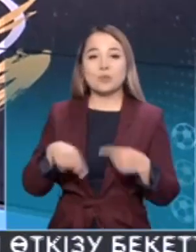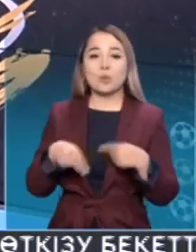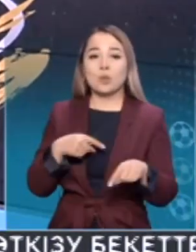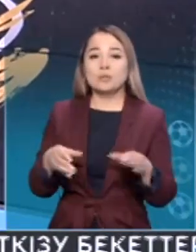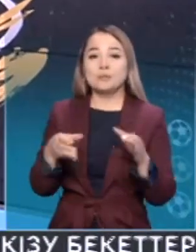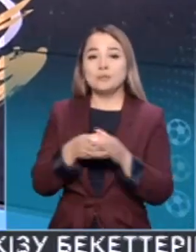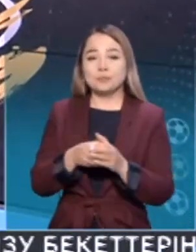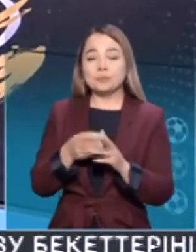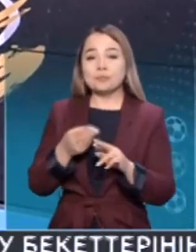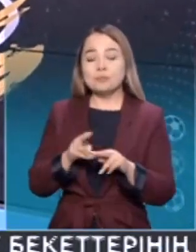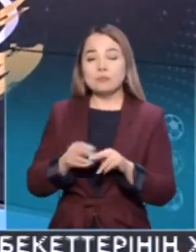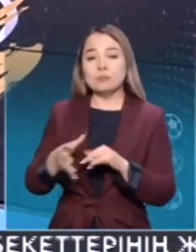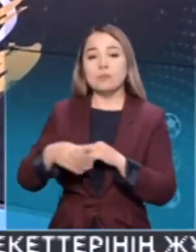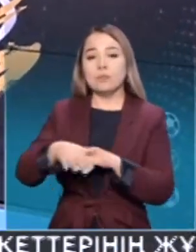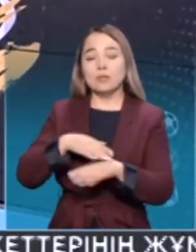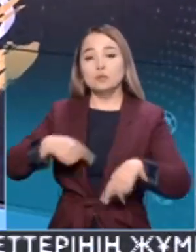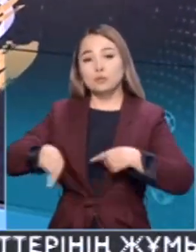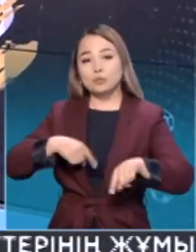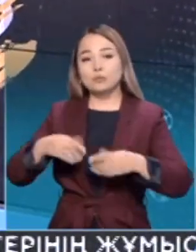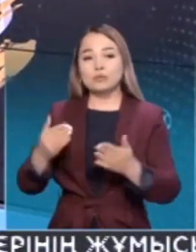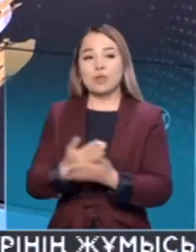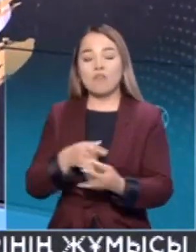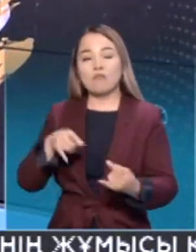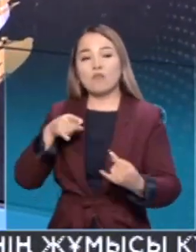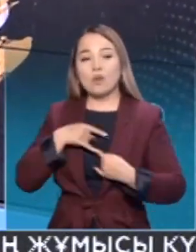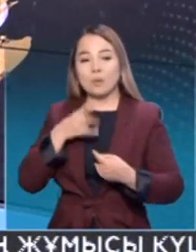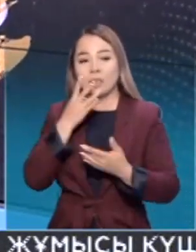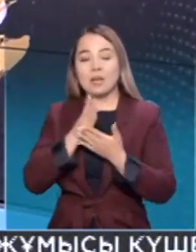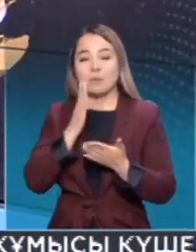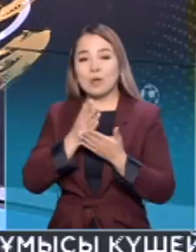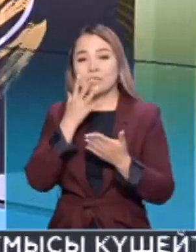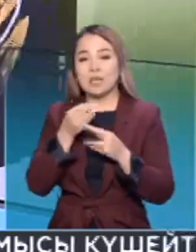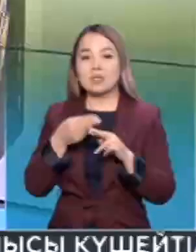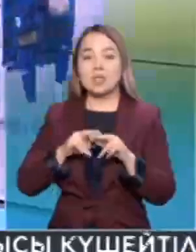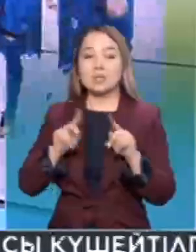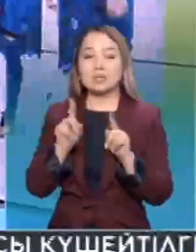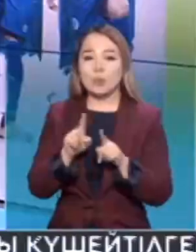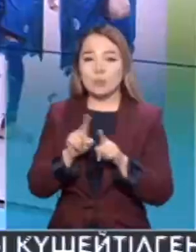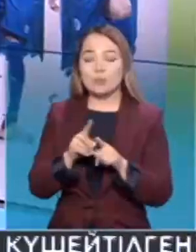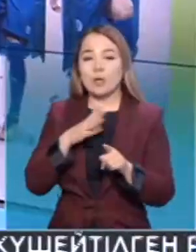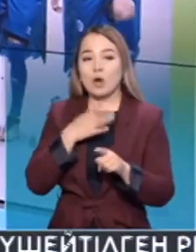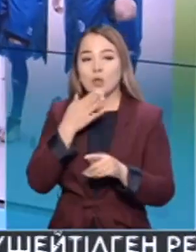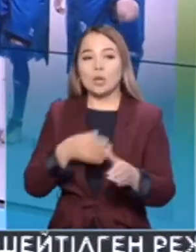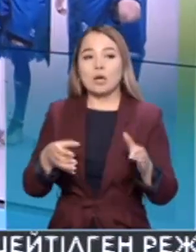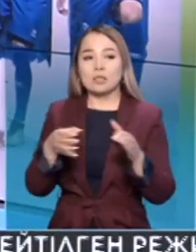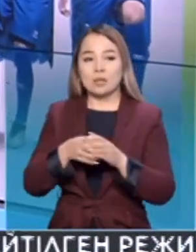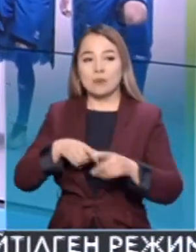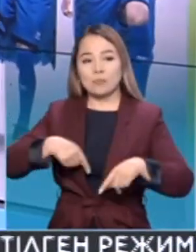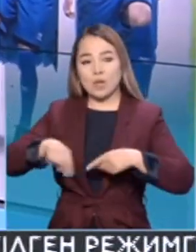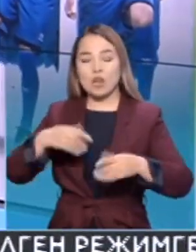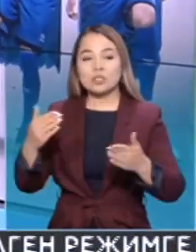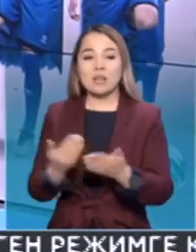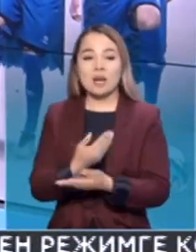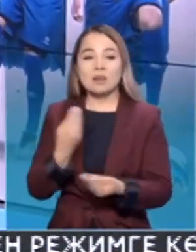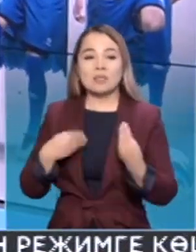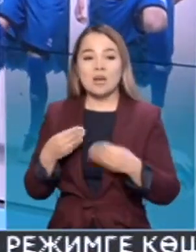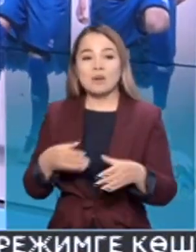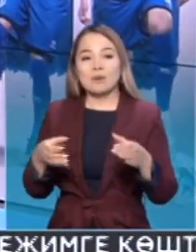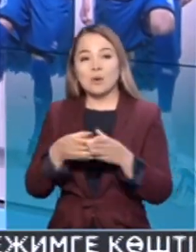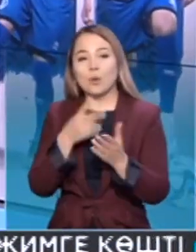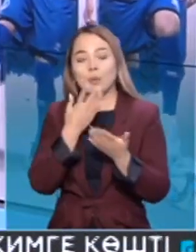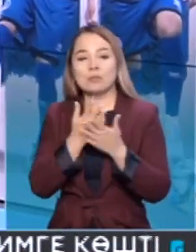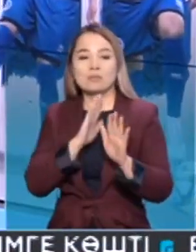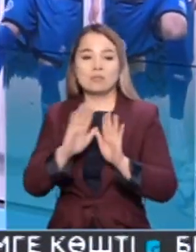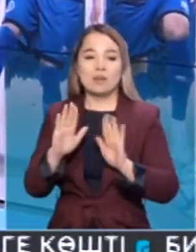Қазақстандық футболшылар енді алаңға жаңа формамен шығады. Бүгін Қазақстан футбол федерациясы ұлттық құрама командасының жаңа ойын жидесін